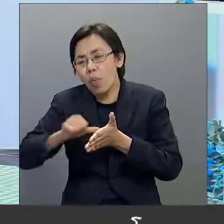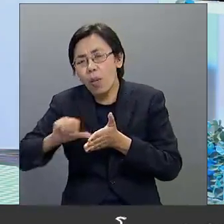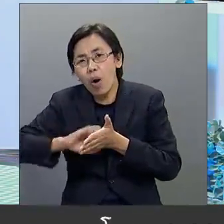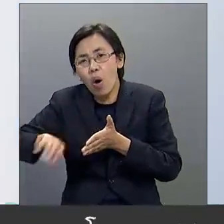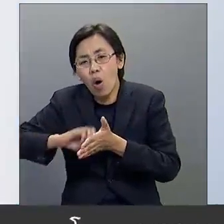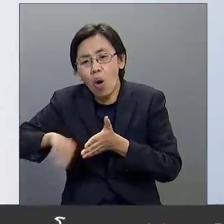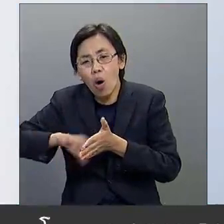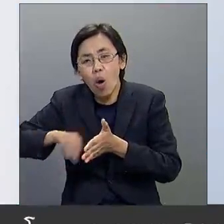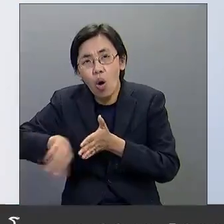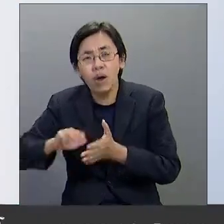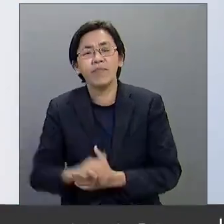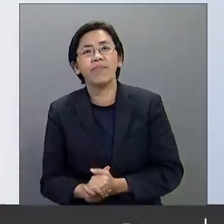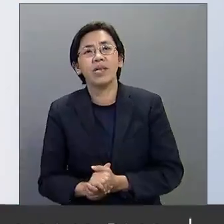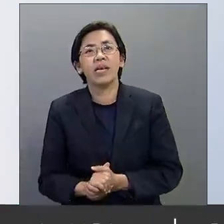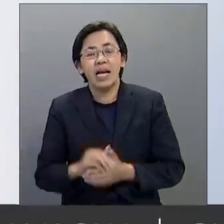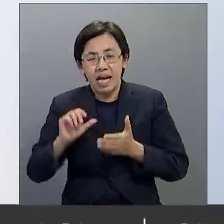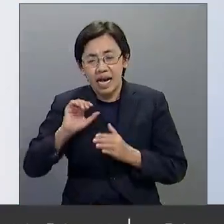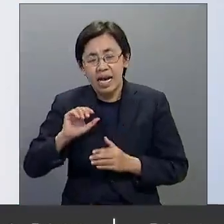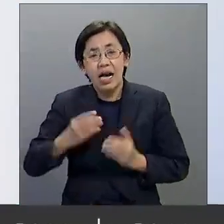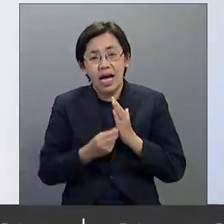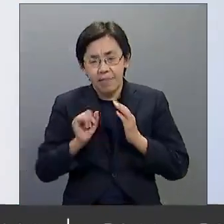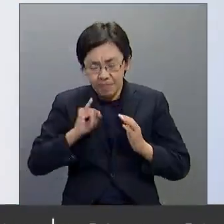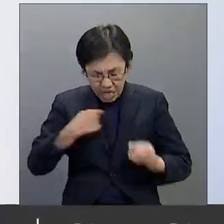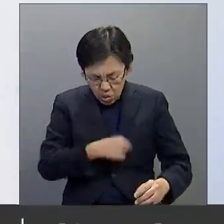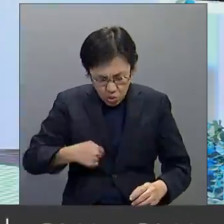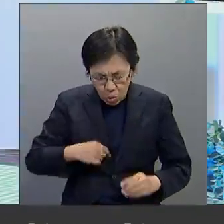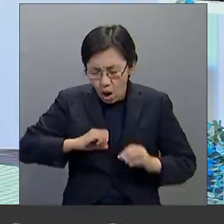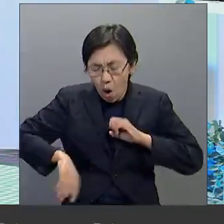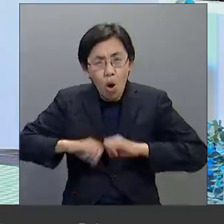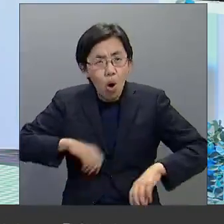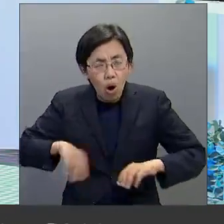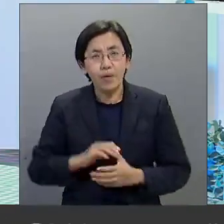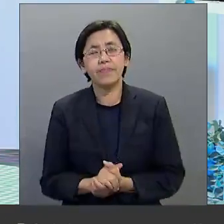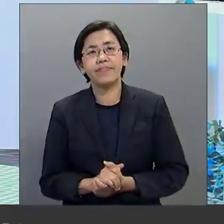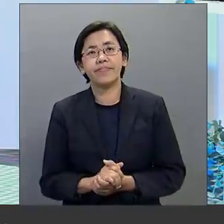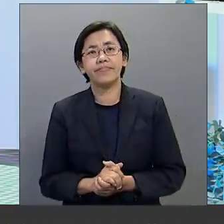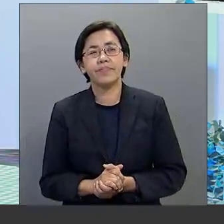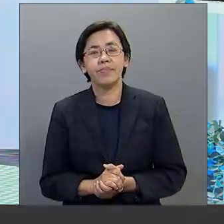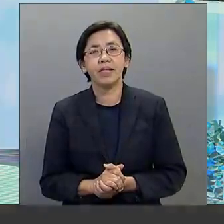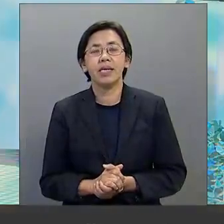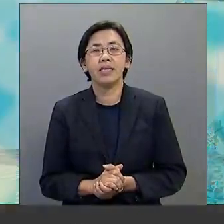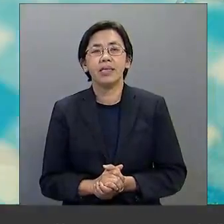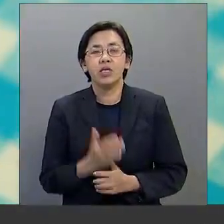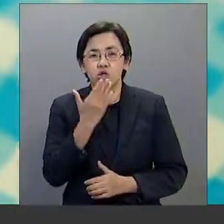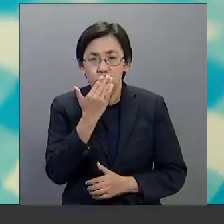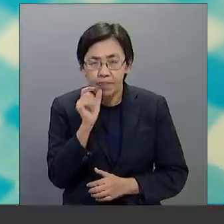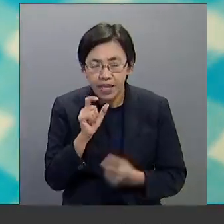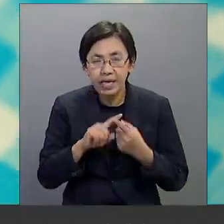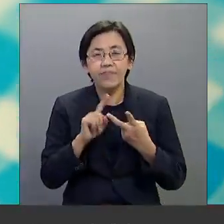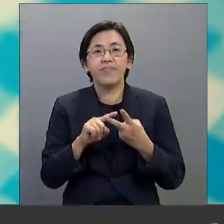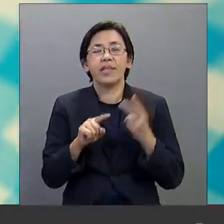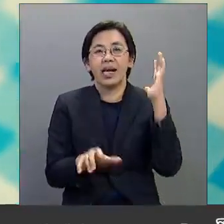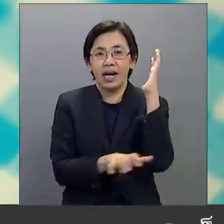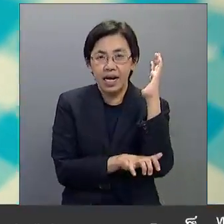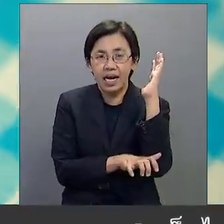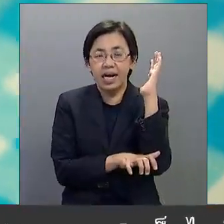ได้ก็ลดความเสี่ยงต่อการเกิดโรคหัวใจและเลือดแล้วก็พริกข่าตะไคร้ใบมะกรูดสารพัดเครื่